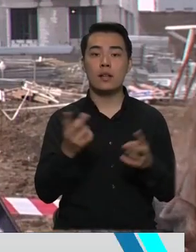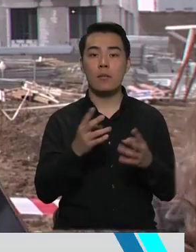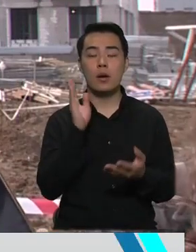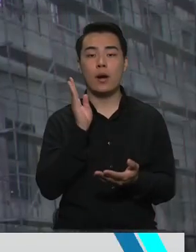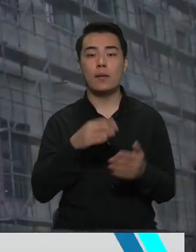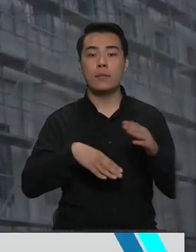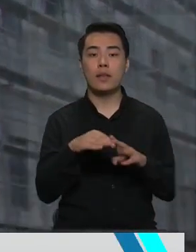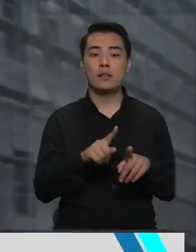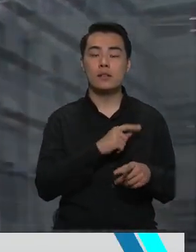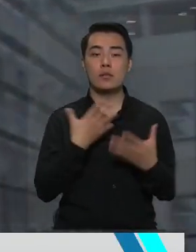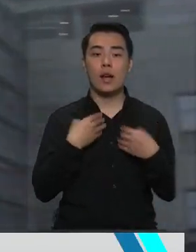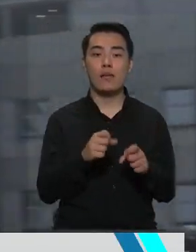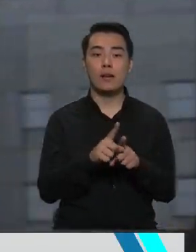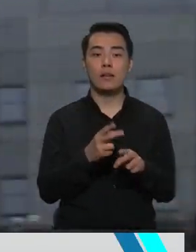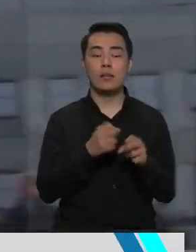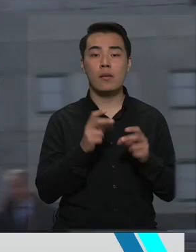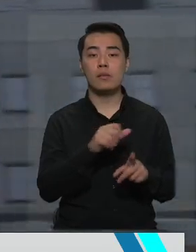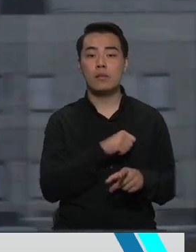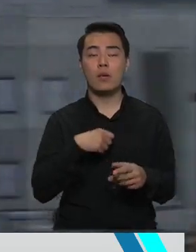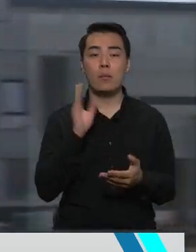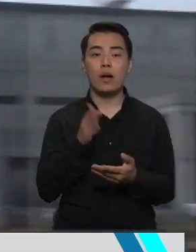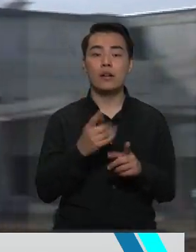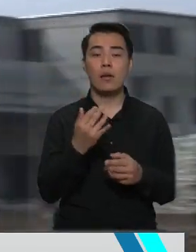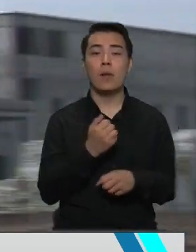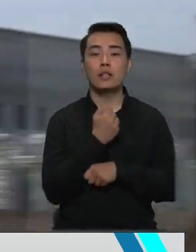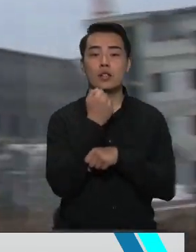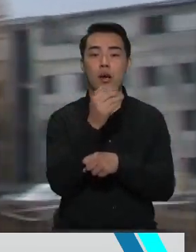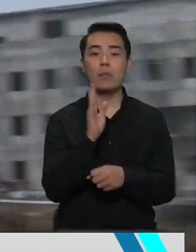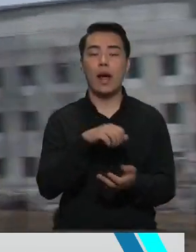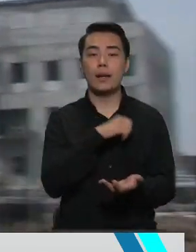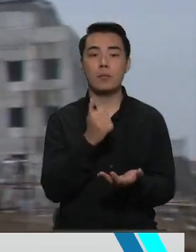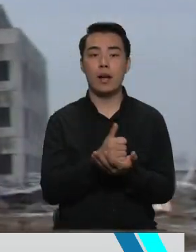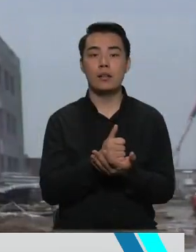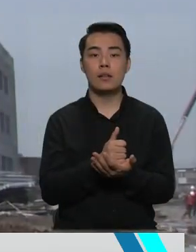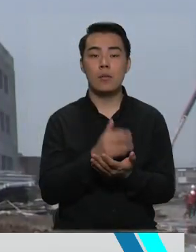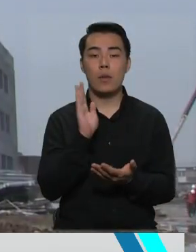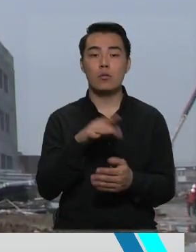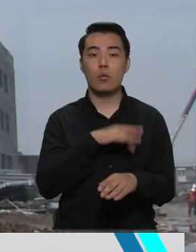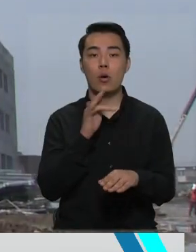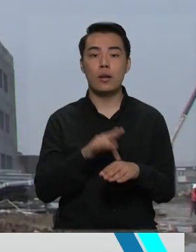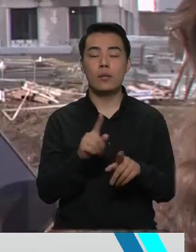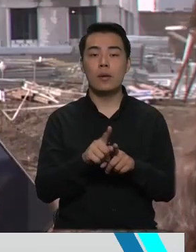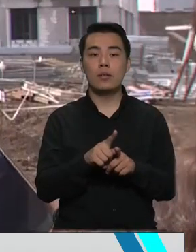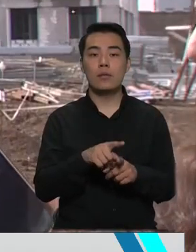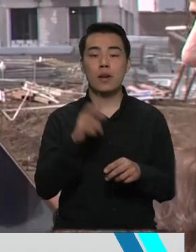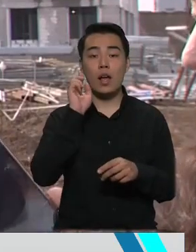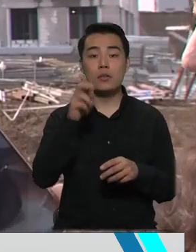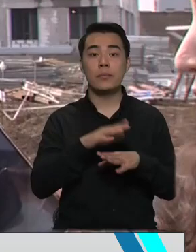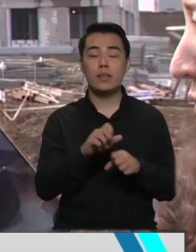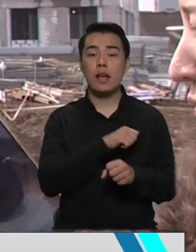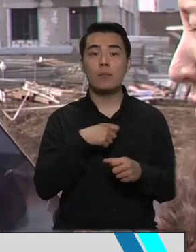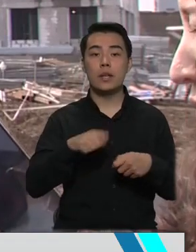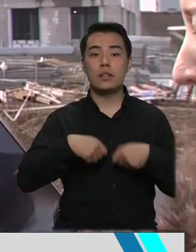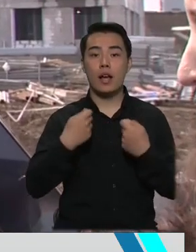Здравоохранения и получили соответствующую поддержку со стороны акимата города со стороны правительства в части передачи объекта